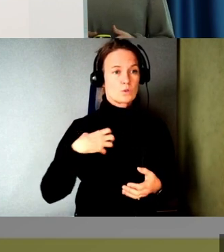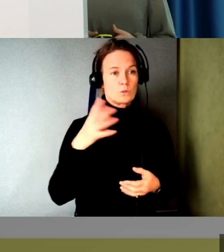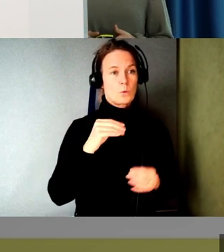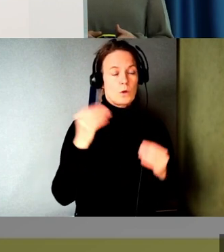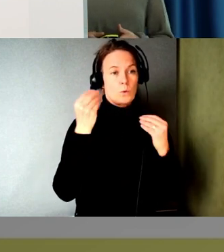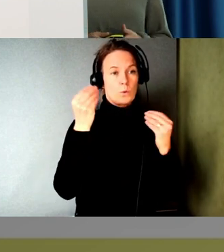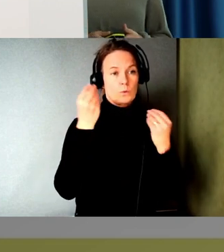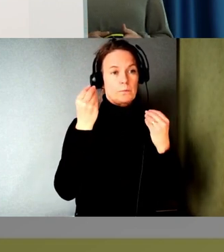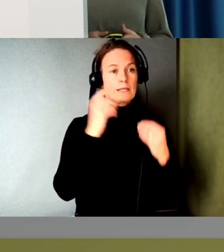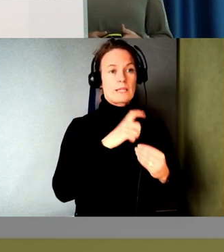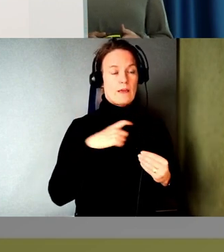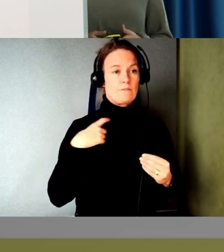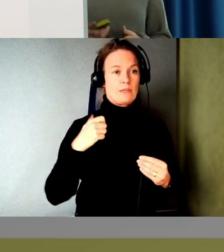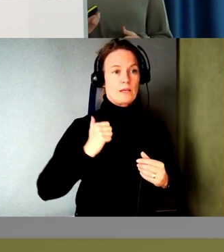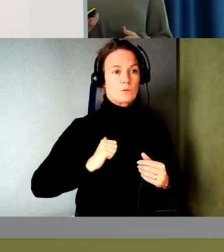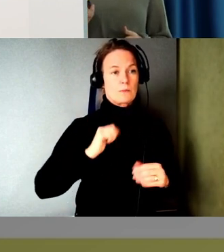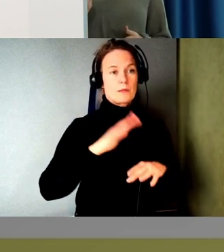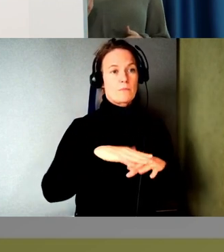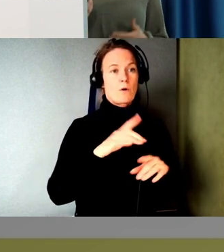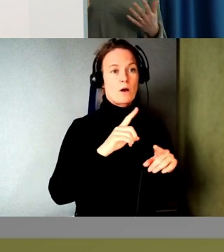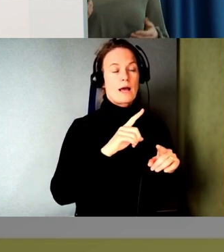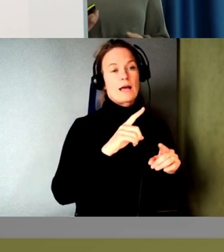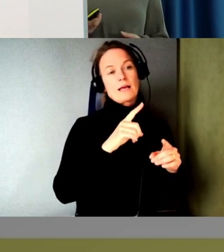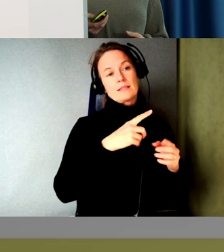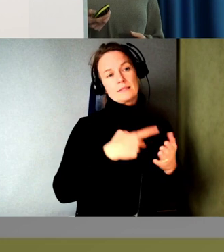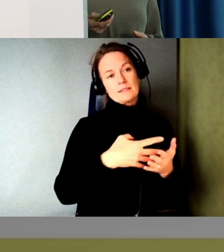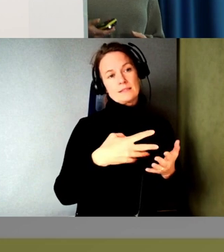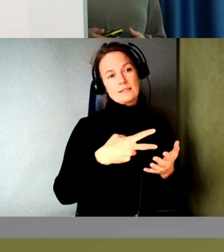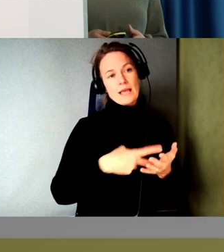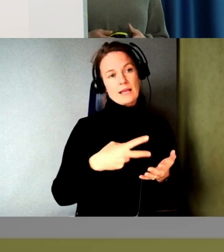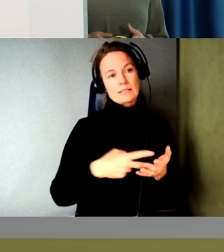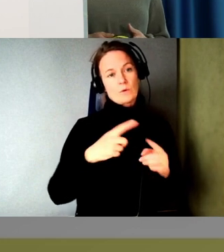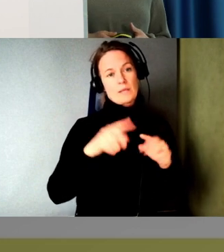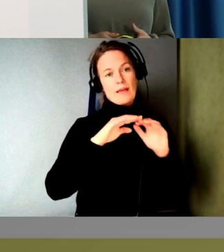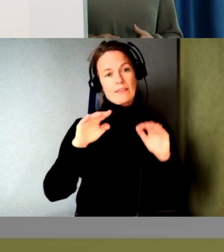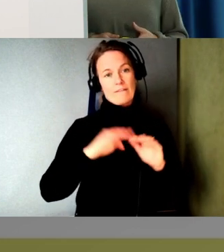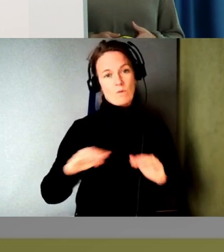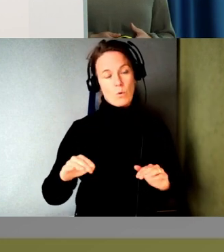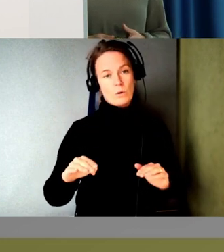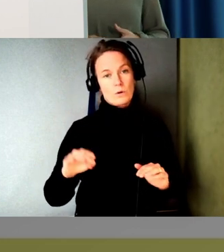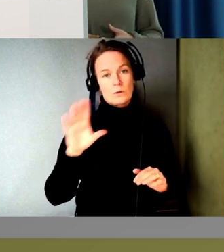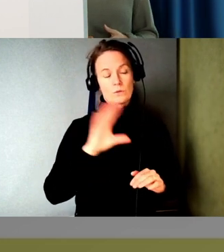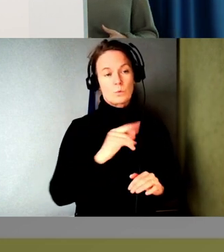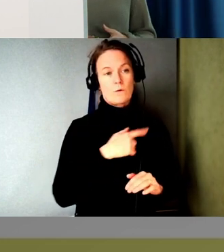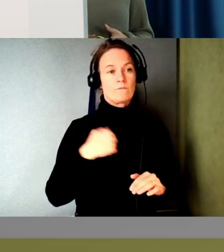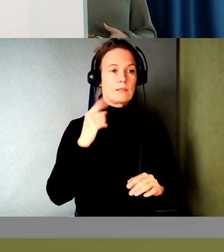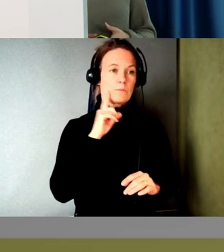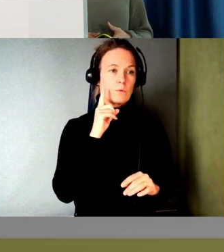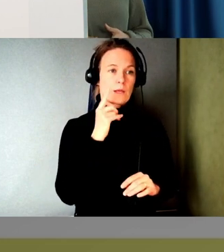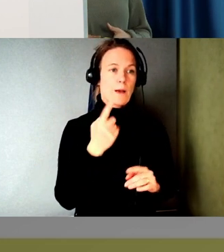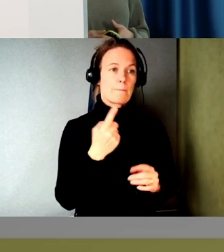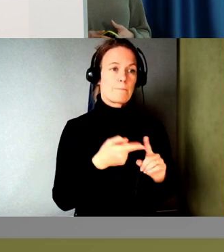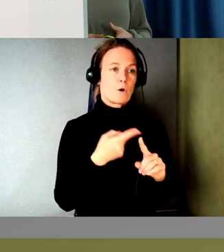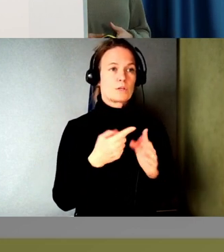olika nivåer Eh Men vi brukar i princip alltid börja med att prata om textens syfte